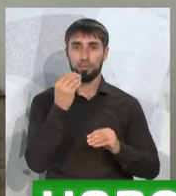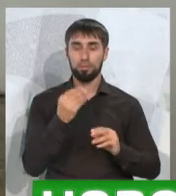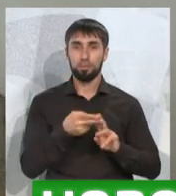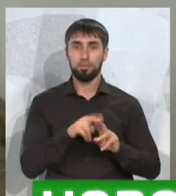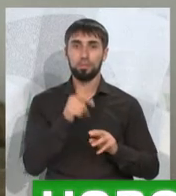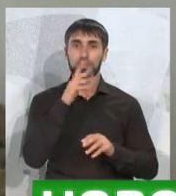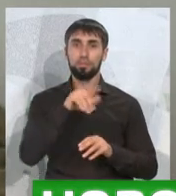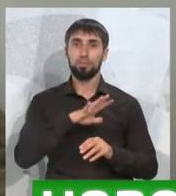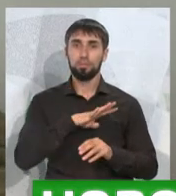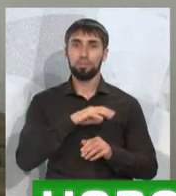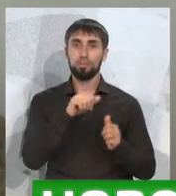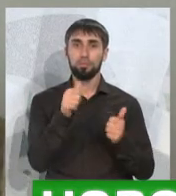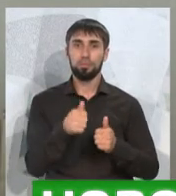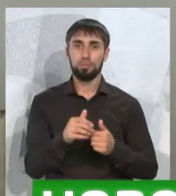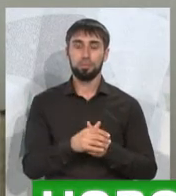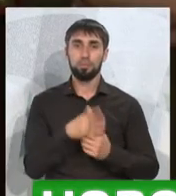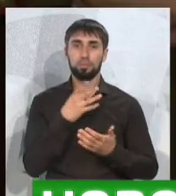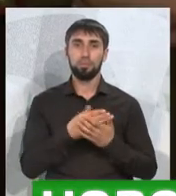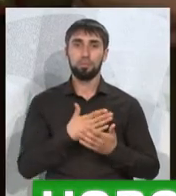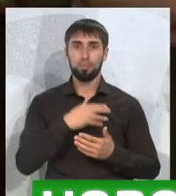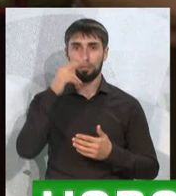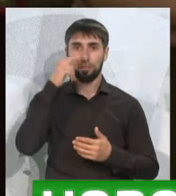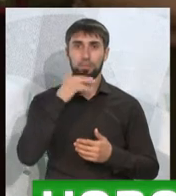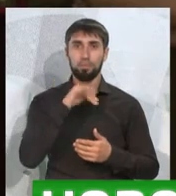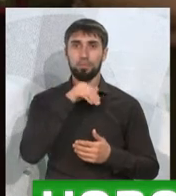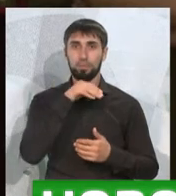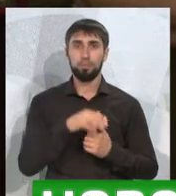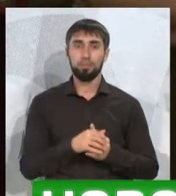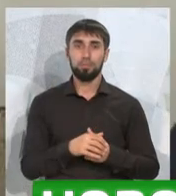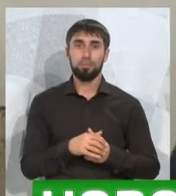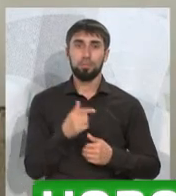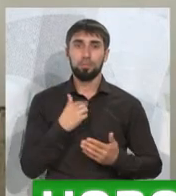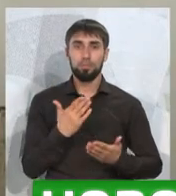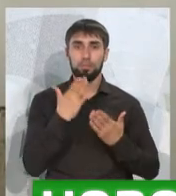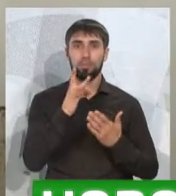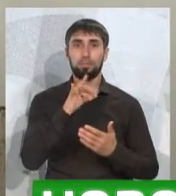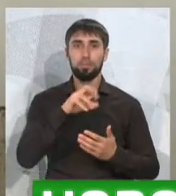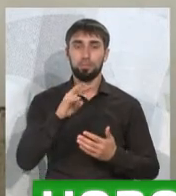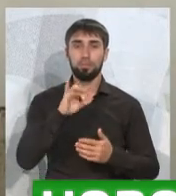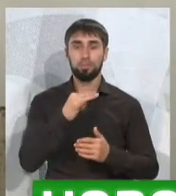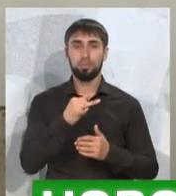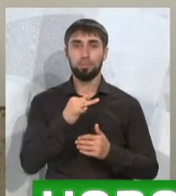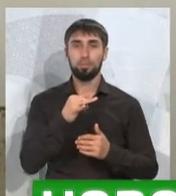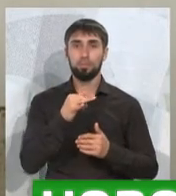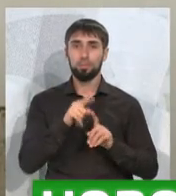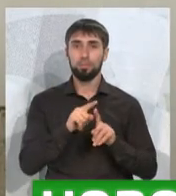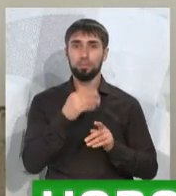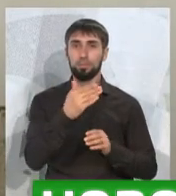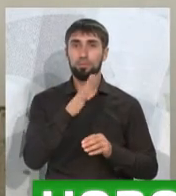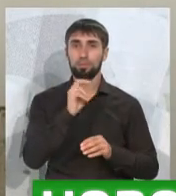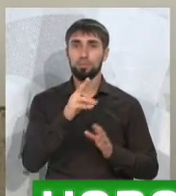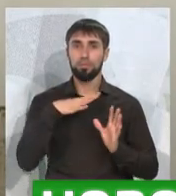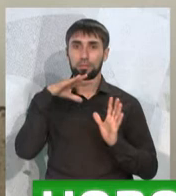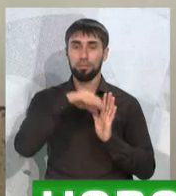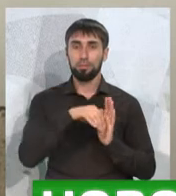которой формировались наши отцы, наши деды. Мы читаем романы и постепенно окунаемся в его эпоху, в его